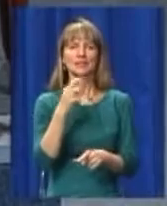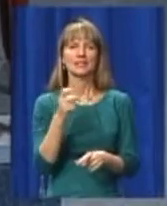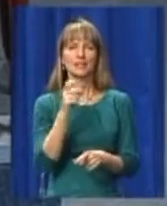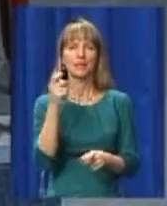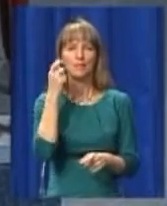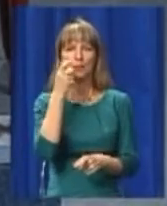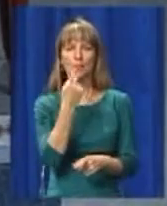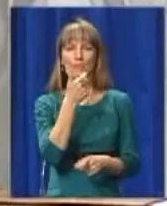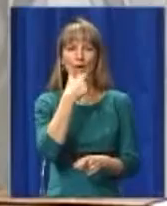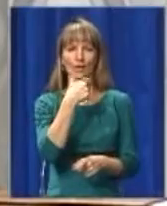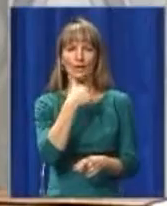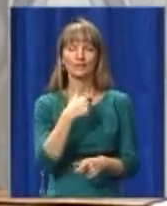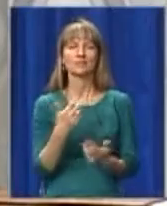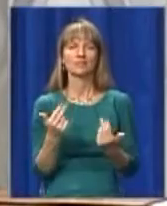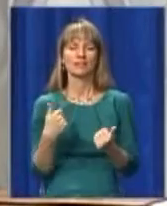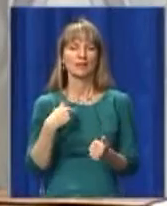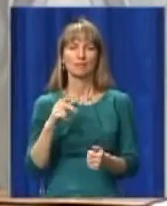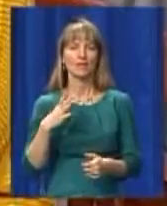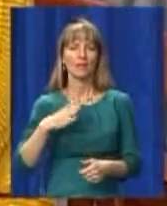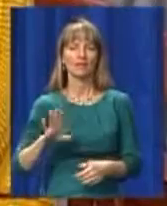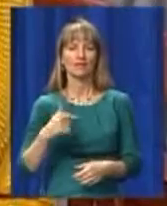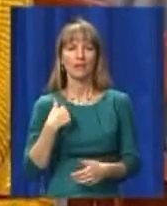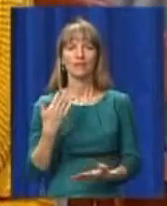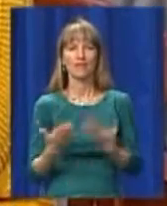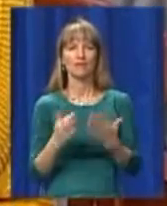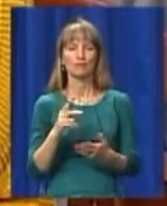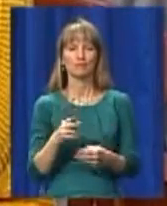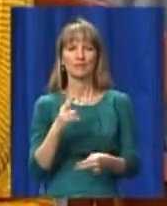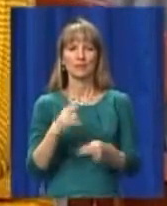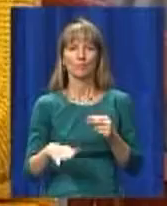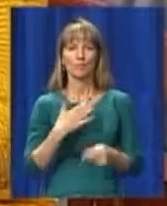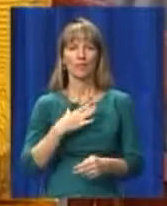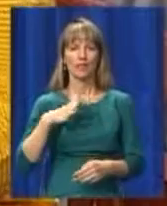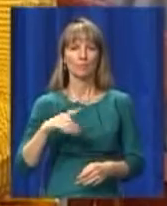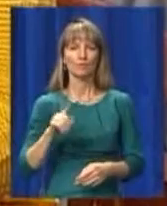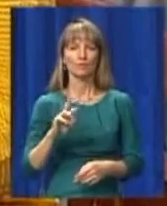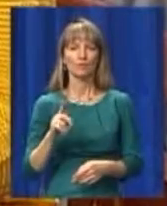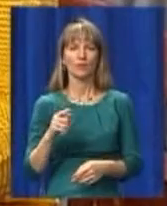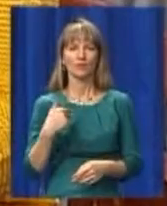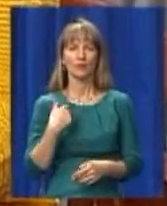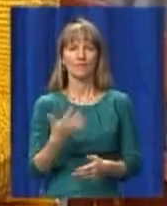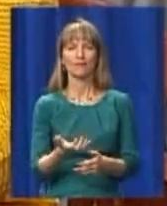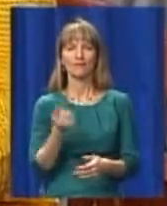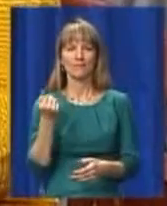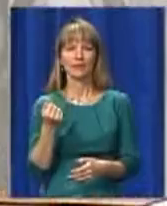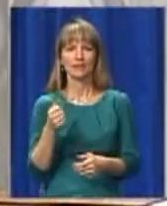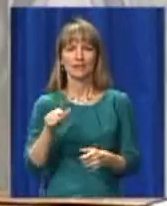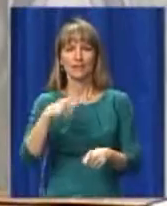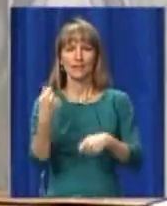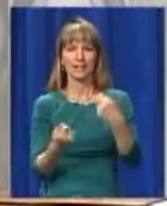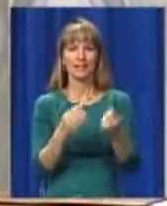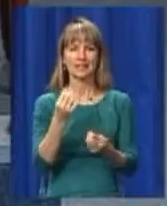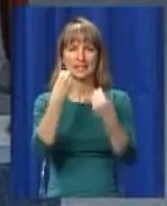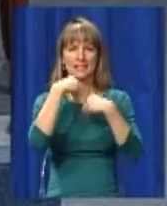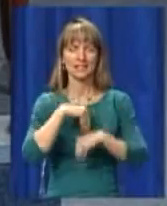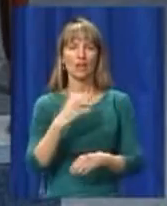морозом, ти його там нарізаєш. Чому б ні? Я б не витримала, чесно, я б, напевно, закінчилось моє терпіння тим, що я б його просто витягла з фантика і з'їла. А